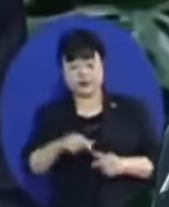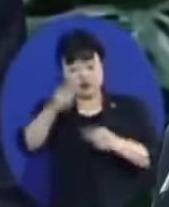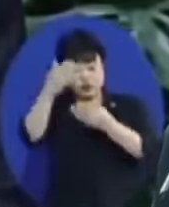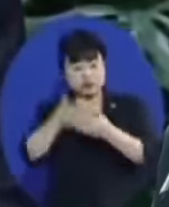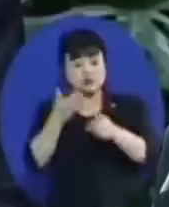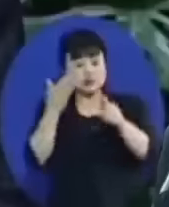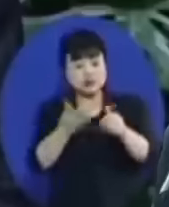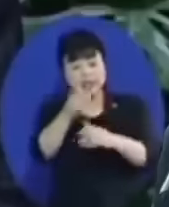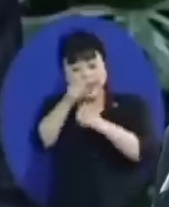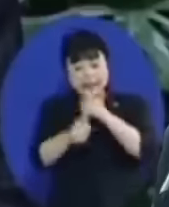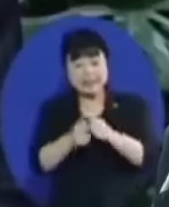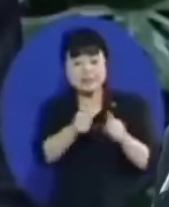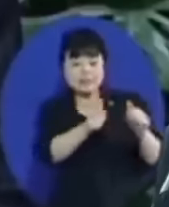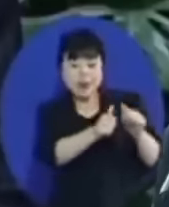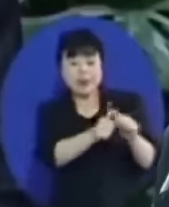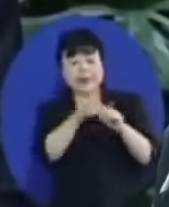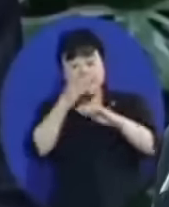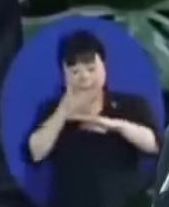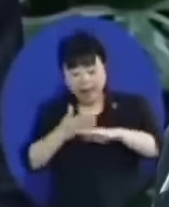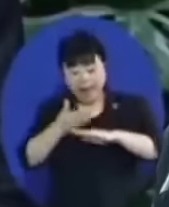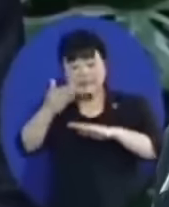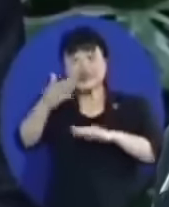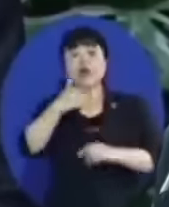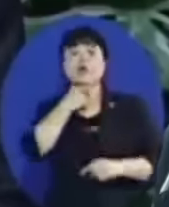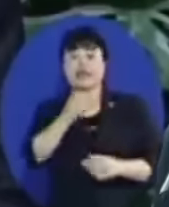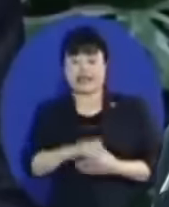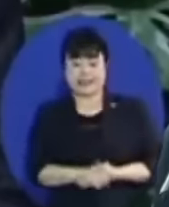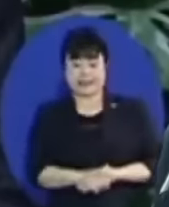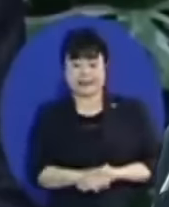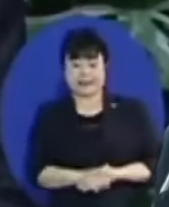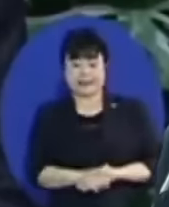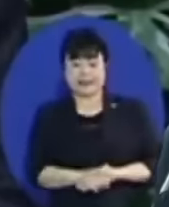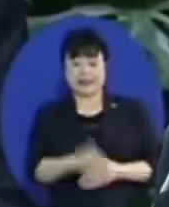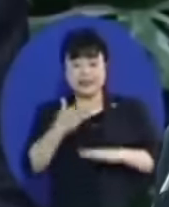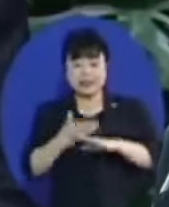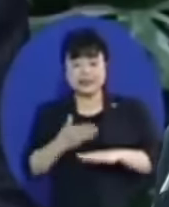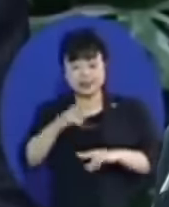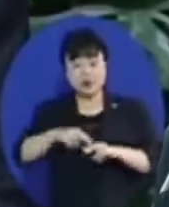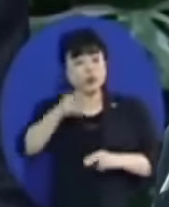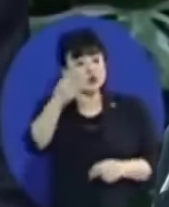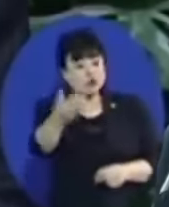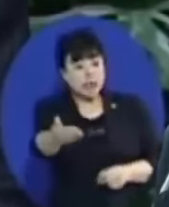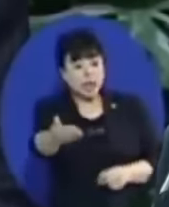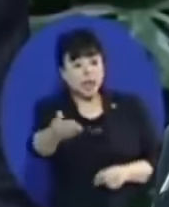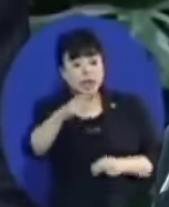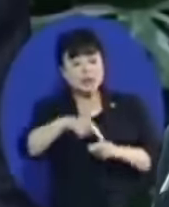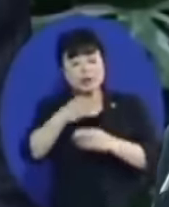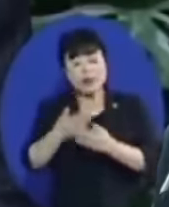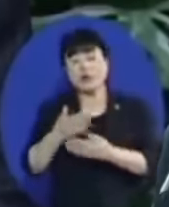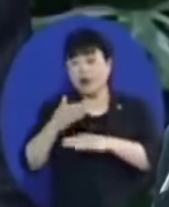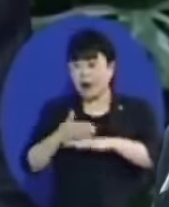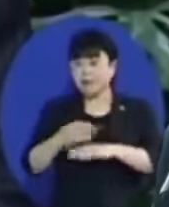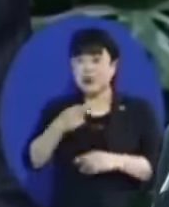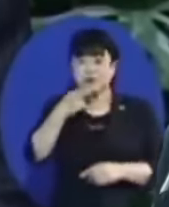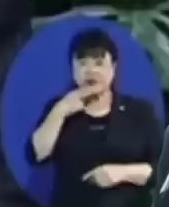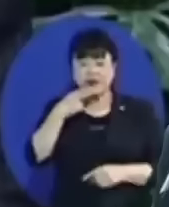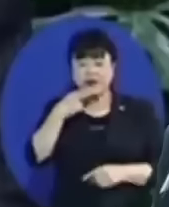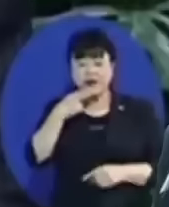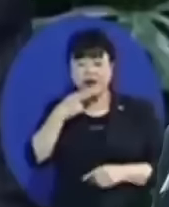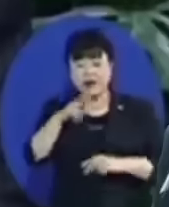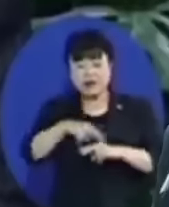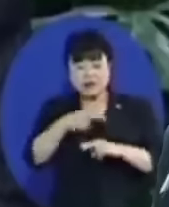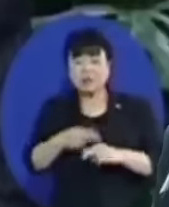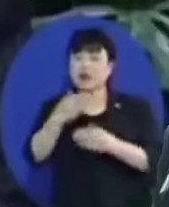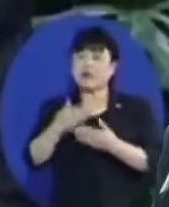구원을 준 하나님 편에서는 감사하는 것을 원하는 것입니다. 우리도 남에게 선물을 줄 때 선물을 받고 감사하지 않냐고